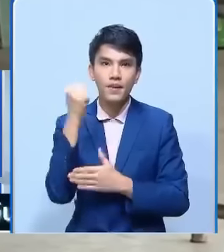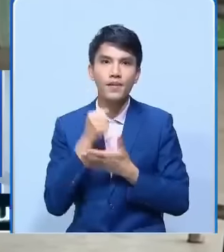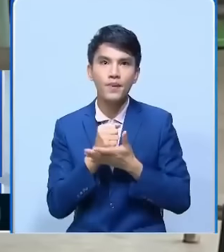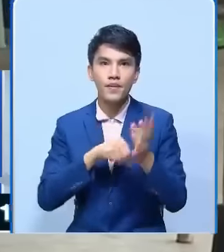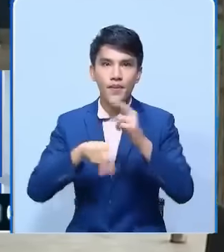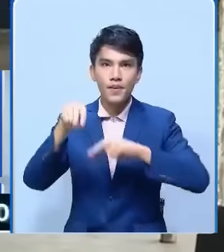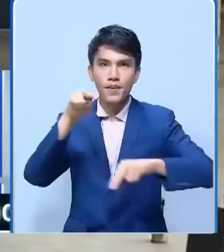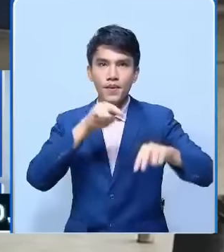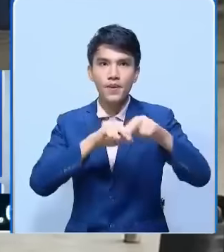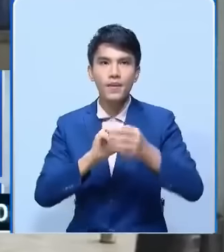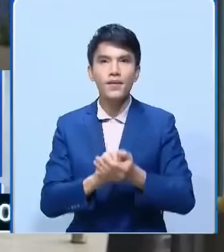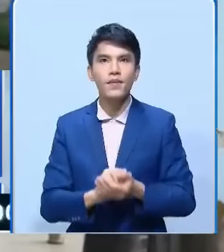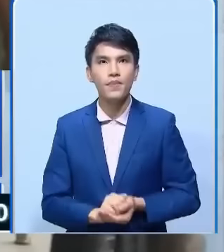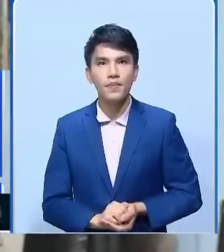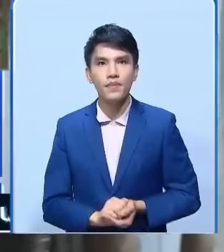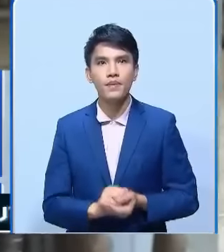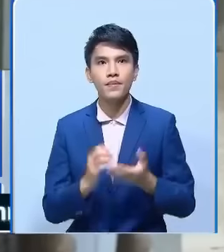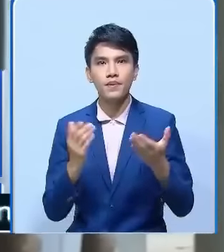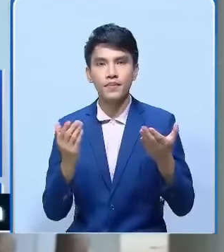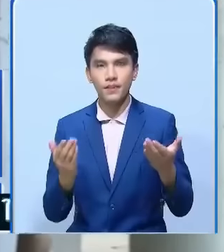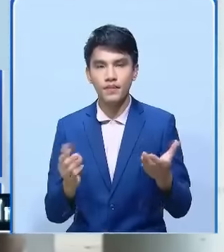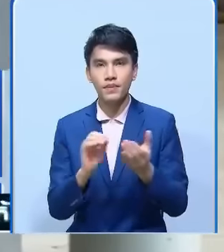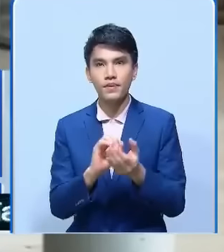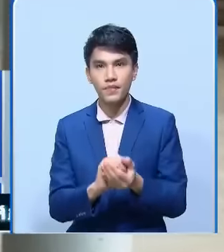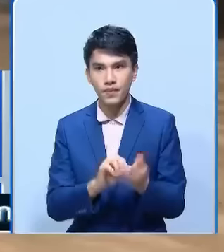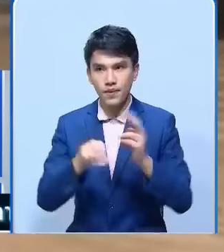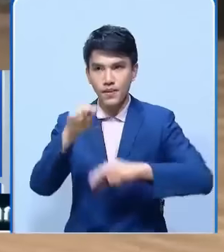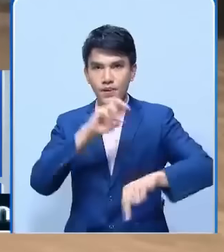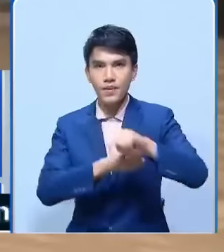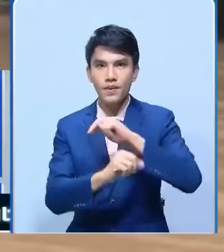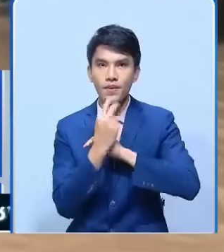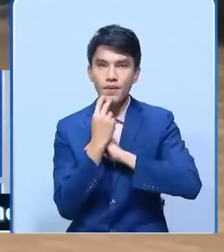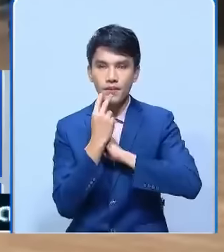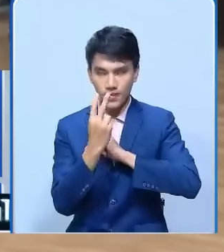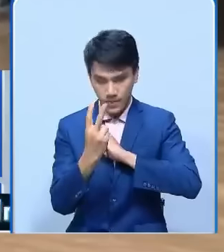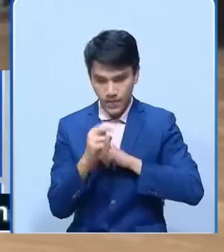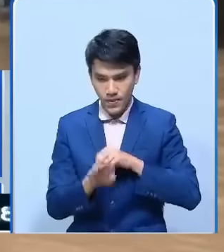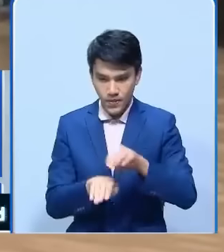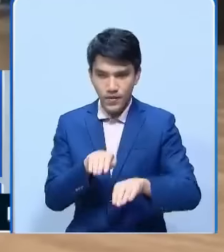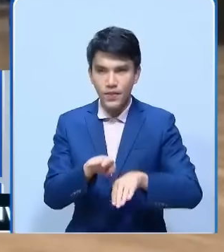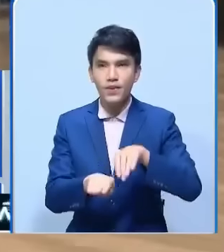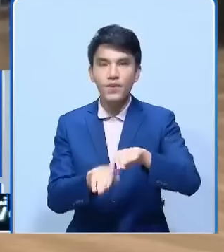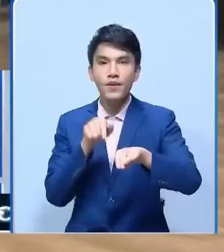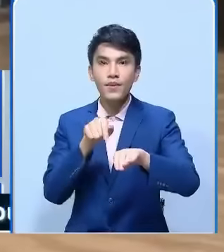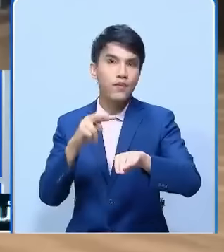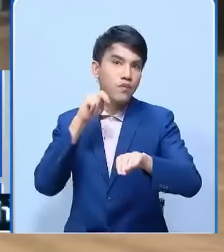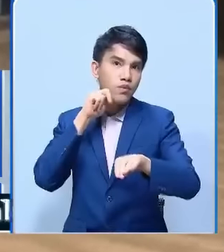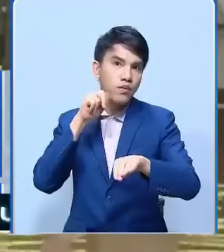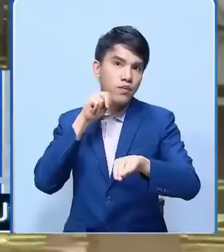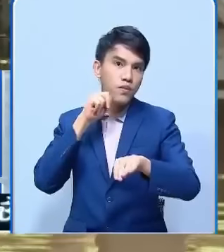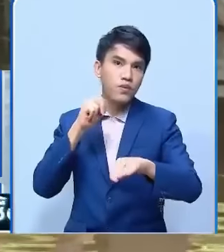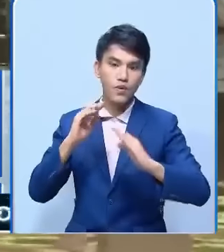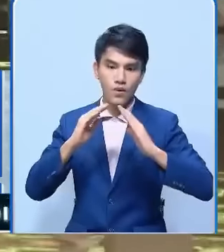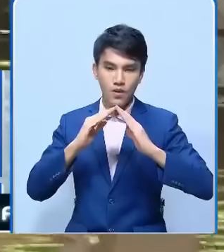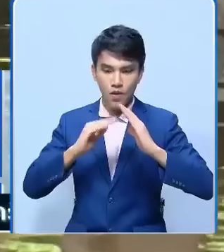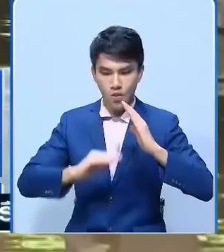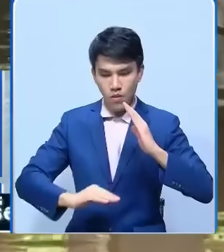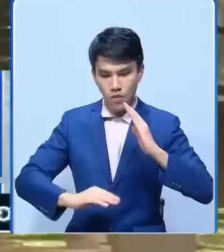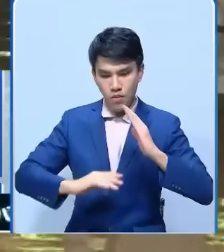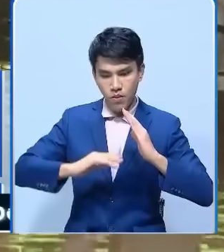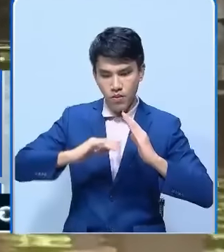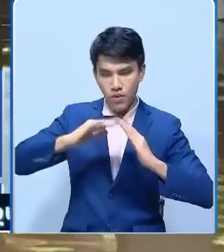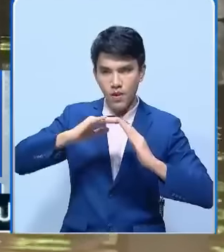งครับโดยทีมข่าวได้ไปสำรวจด้านในหมู่บ้านนะครับเดินลุยน้ำไปคุยกับชาวบ้านพบว่าน้ำมาตั้งแต่เมื่อคืนและเพิ่มระดับอย่างรว